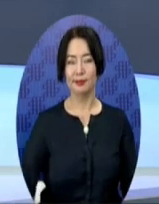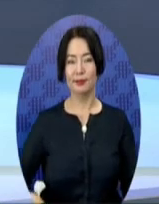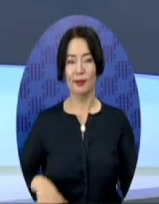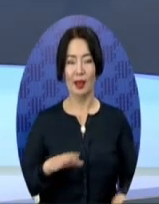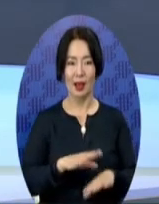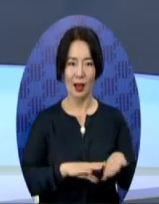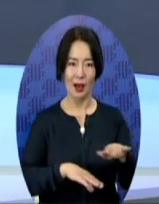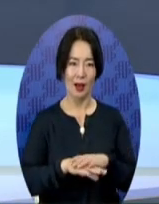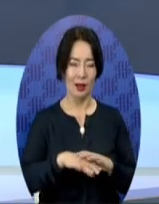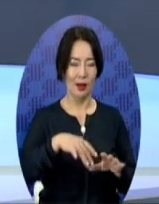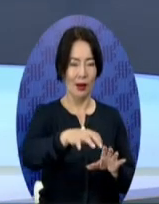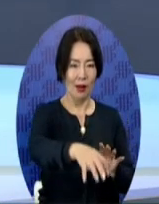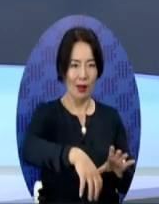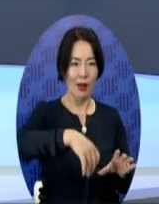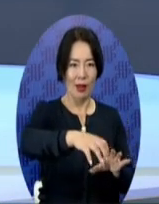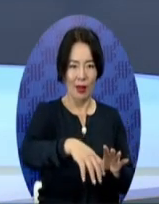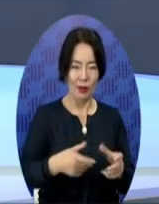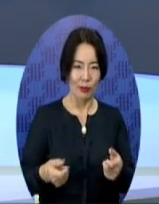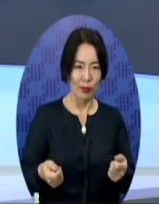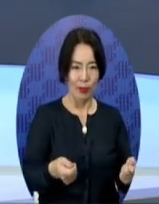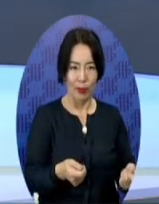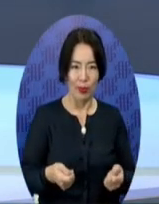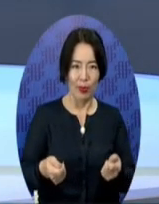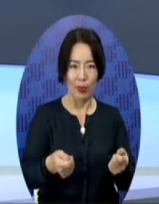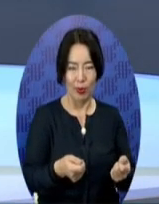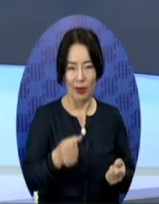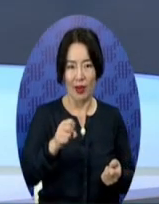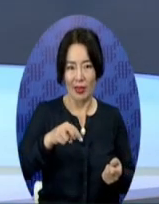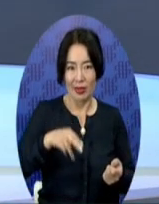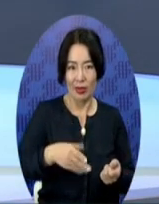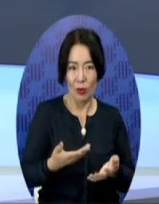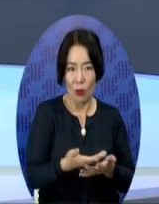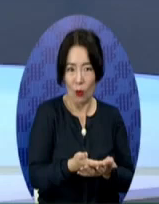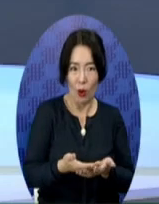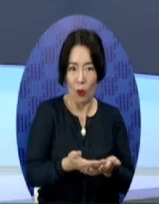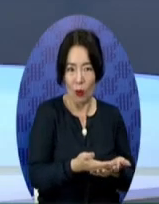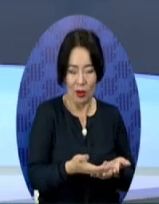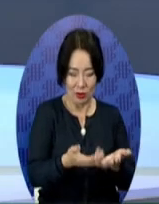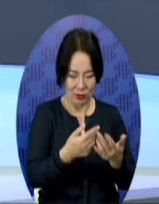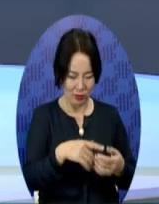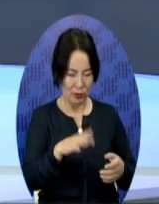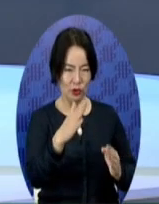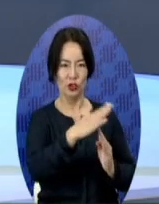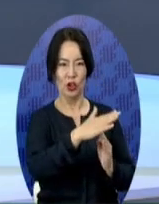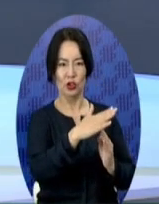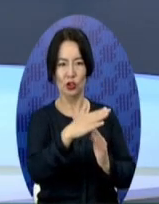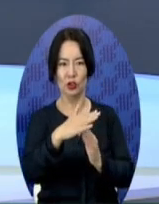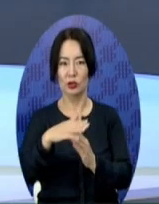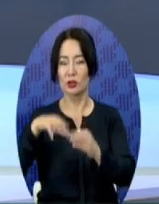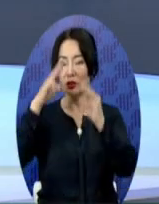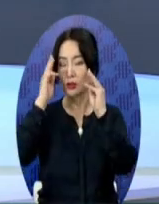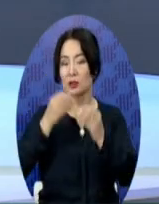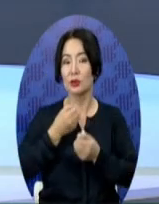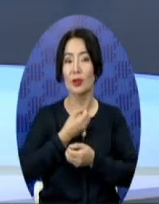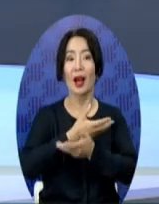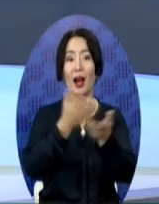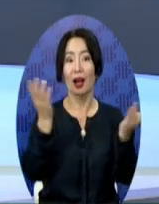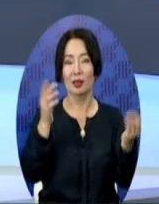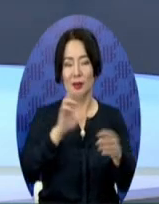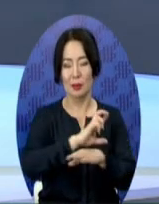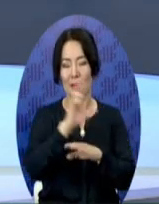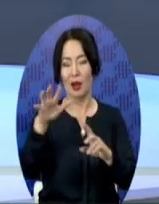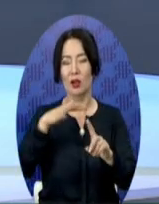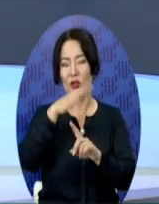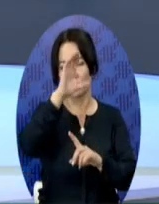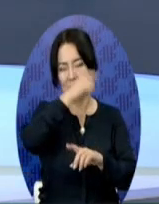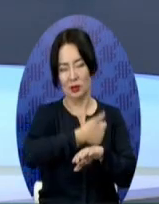Дараагаар ашиглалт малтмал олборлогчдын үйл ажиллагааг зогсоох шийдвэр гарсныг байгаль орчин аялал жуулчлалын сайт мэдээллээ. Нөхөн сэргээлт